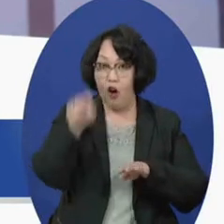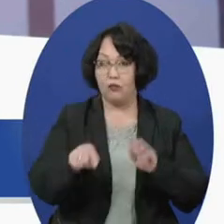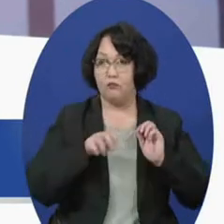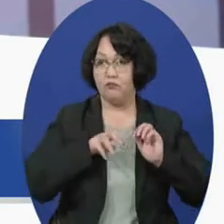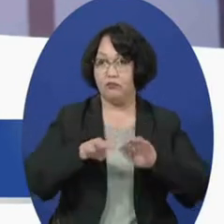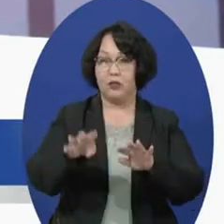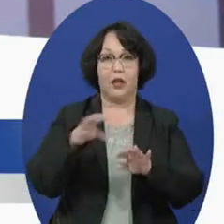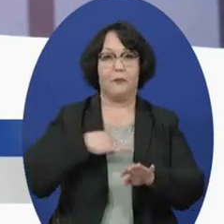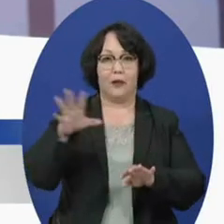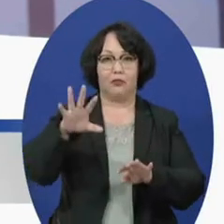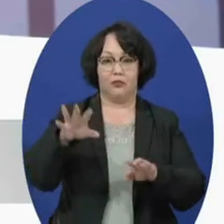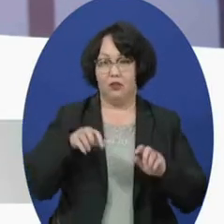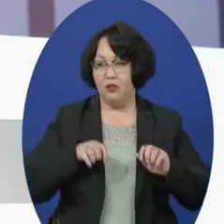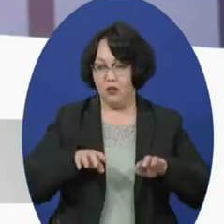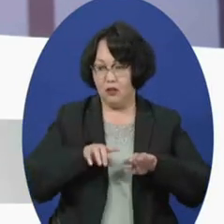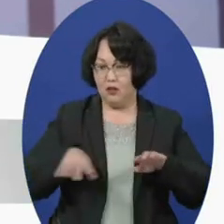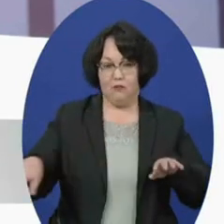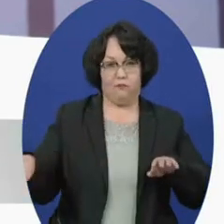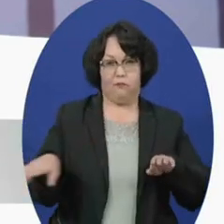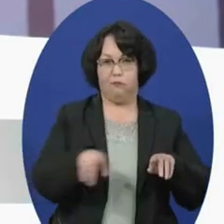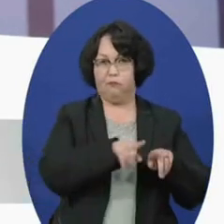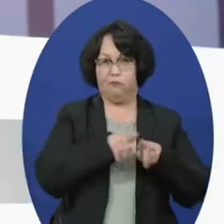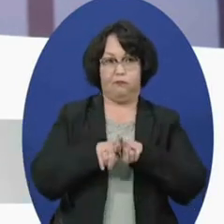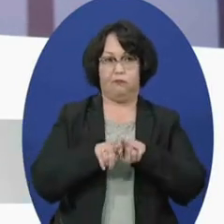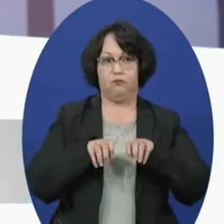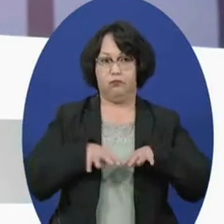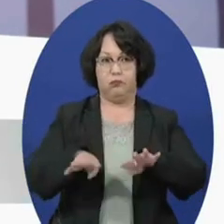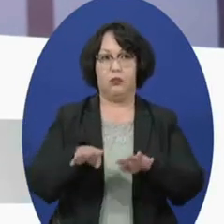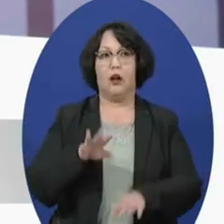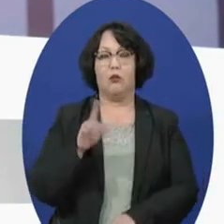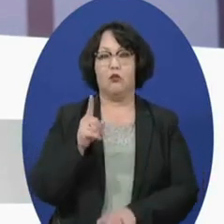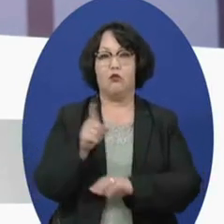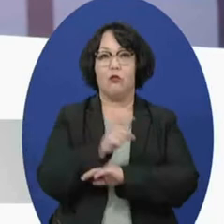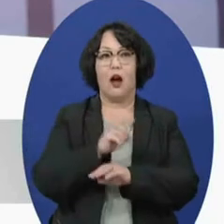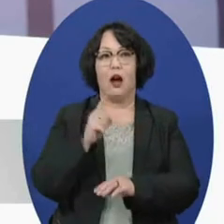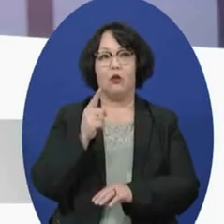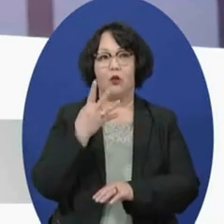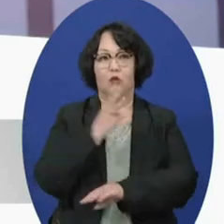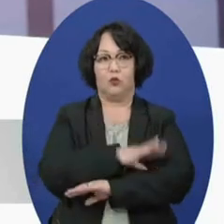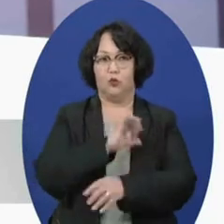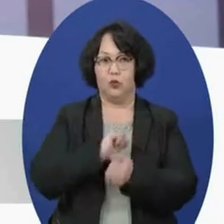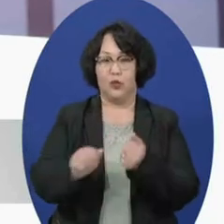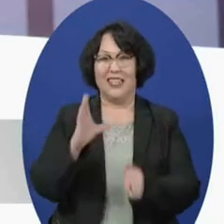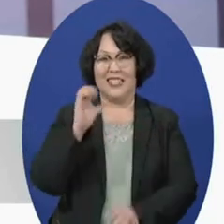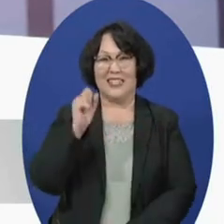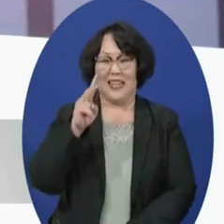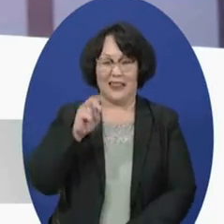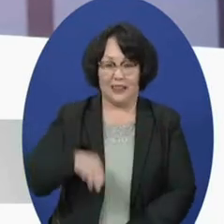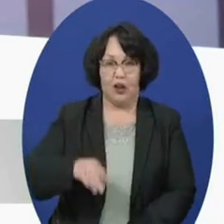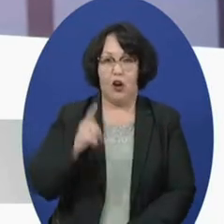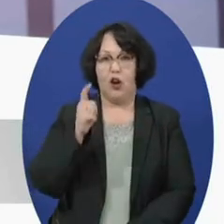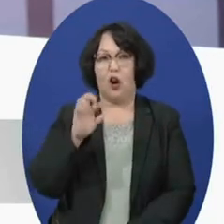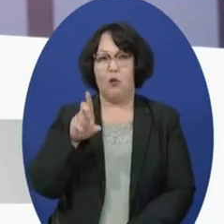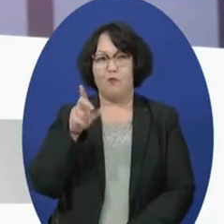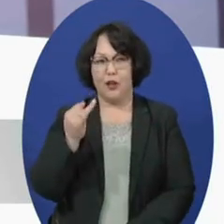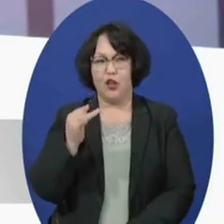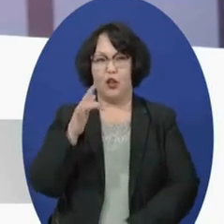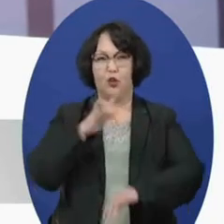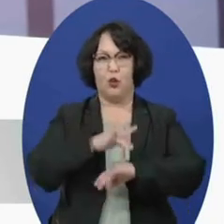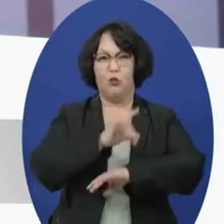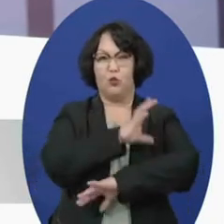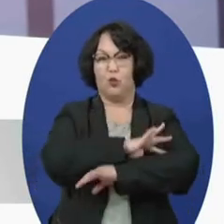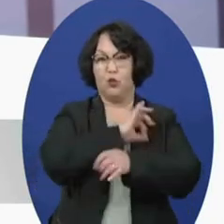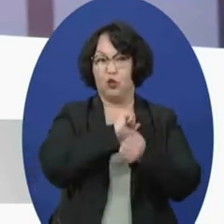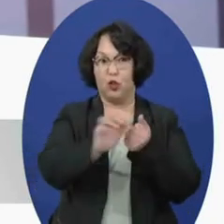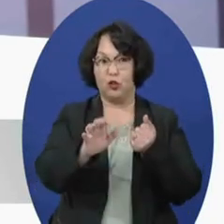байна. Би 13 дугаар хорооны 14-р сургуульд төгссөн. Би сант ч юм уу, эсвэл хобби ч юм уу, эсвэл энэ төвийн сургуульд төгссөн